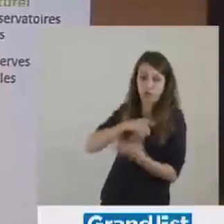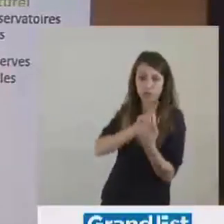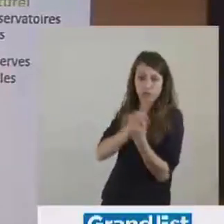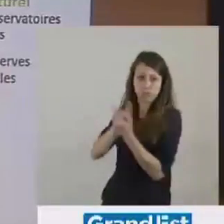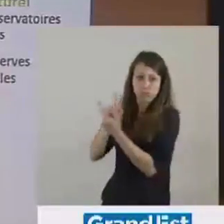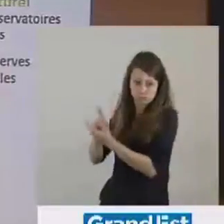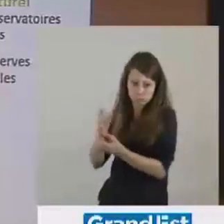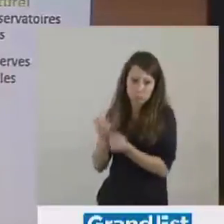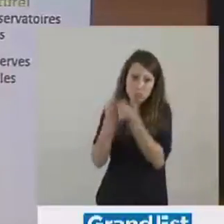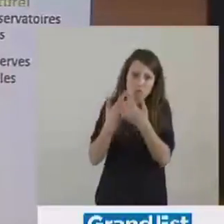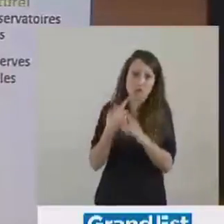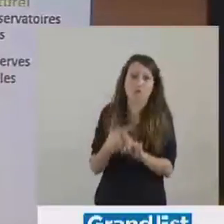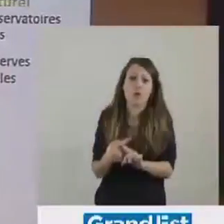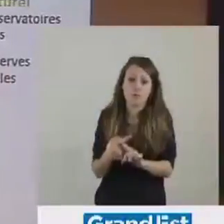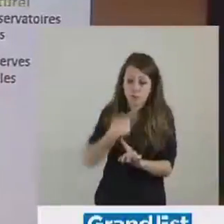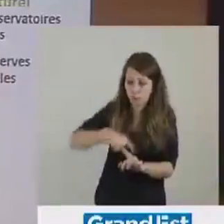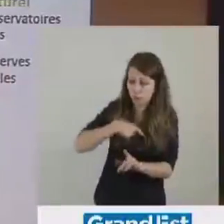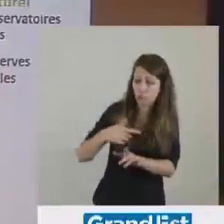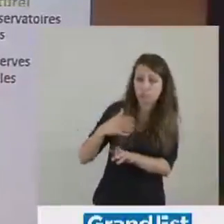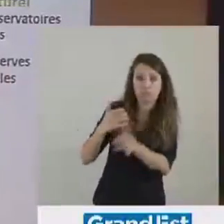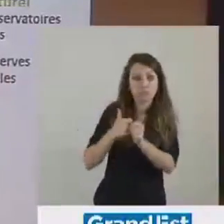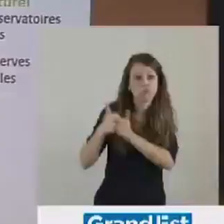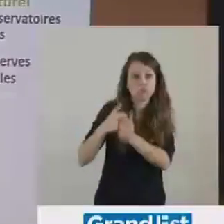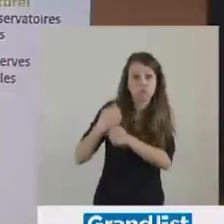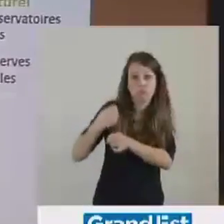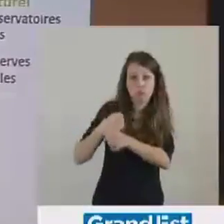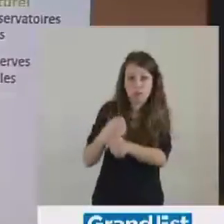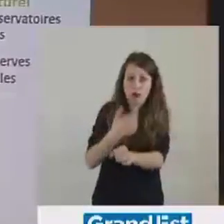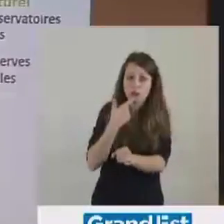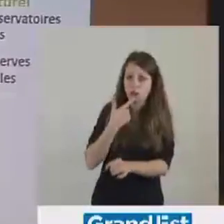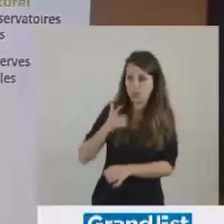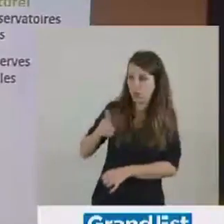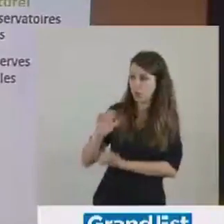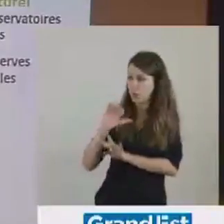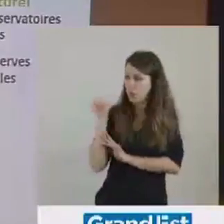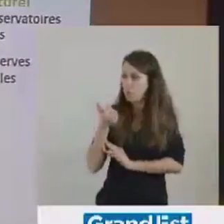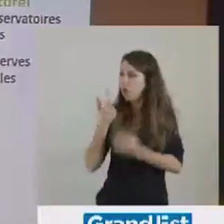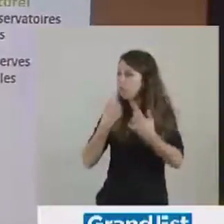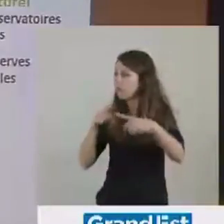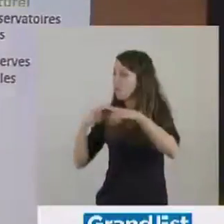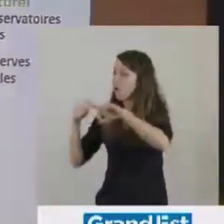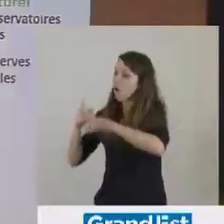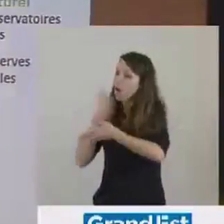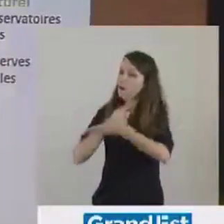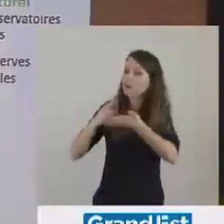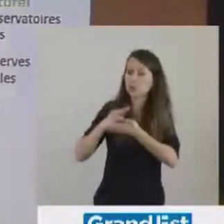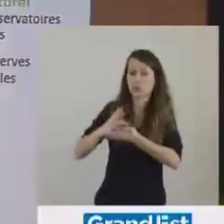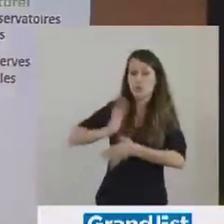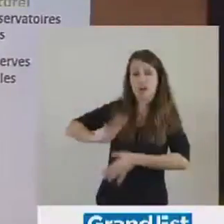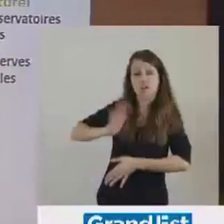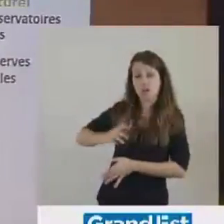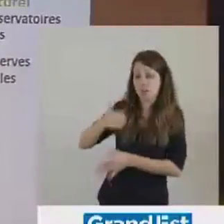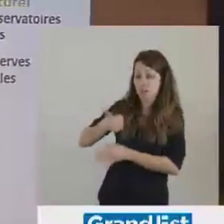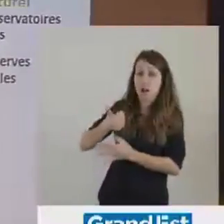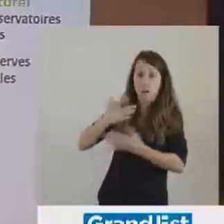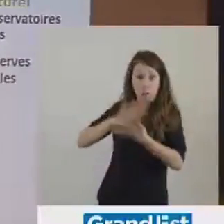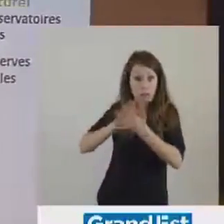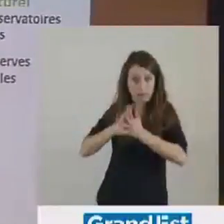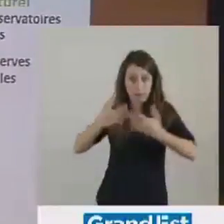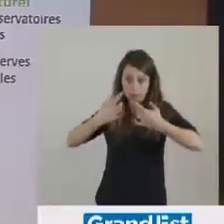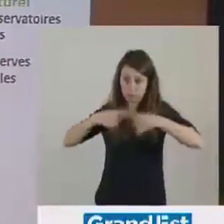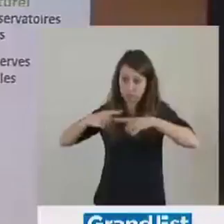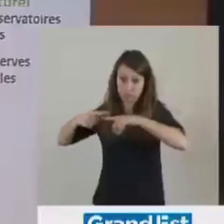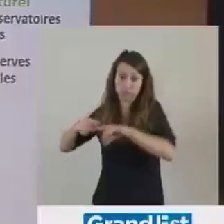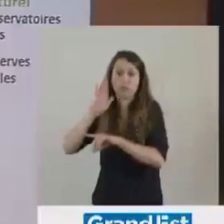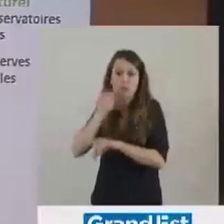nous avons réussi à travailler ensemble. Bien entendu, les pratiques étaient différentes d'une ancienne région à l'autre, mais les objectifs restent communs et